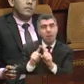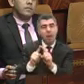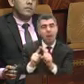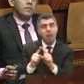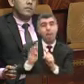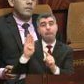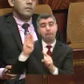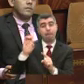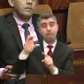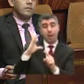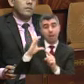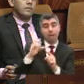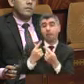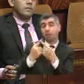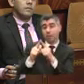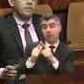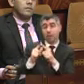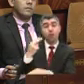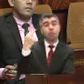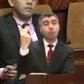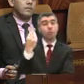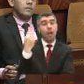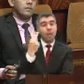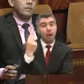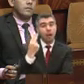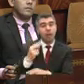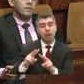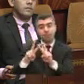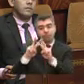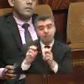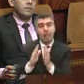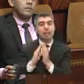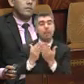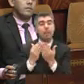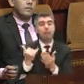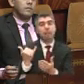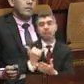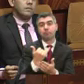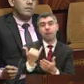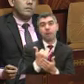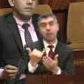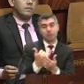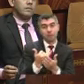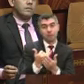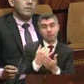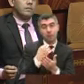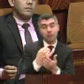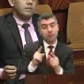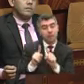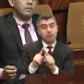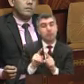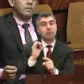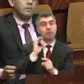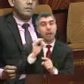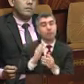الجامعة. اليوم في الجامعة هناك فراغ في إنتاج المقررات الجامعية والكتب الجامعية، فقط الاكتفاء بالبحوث أو